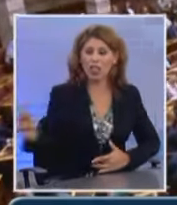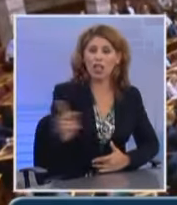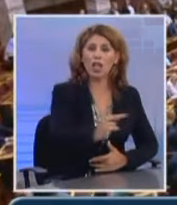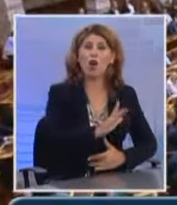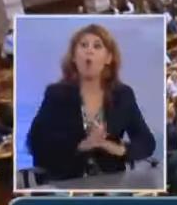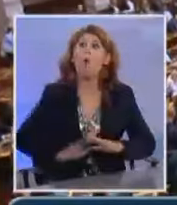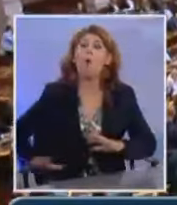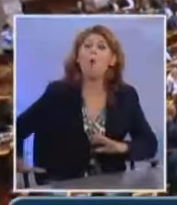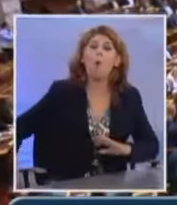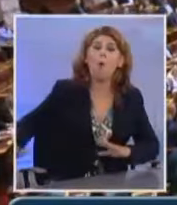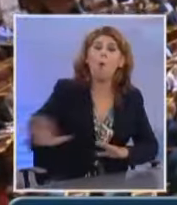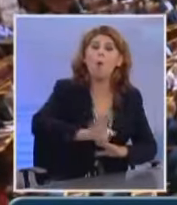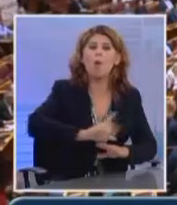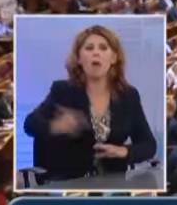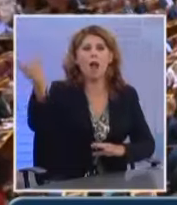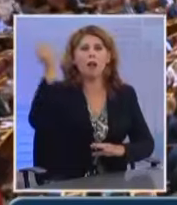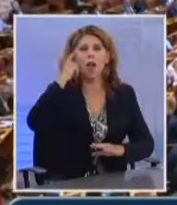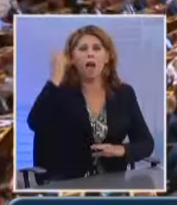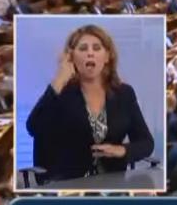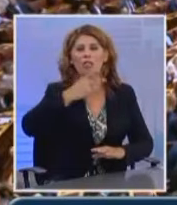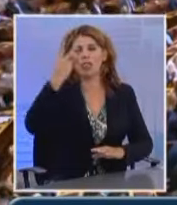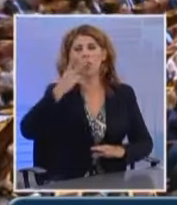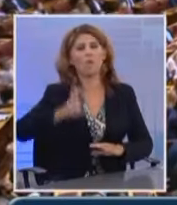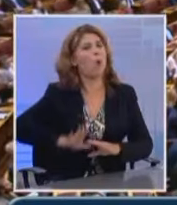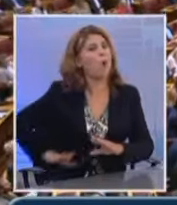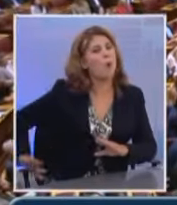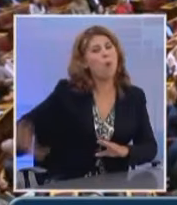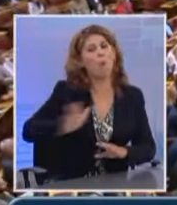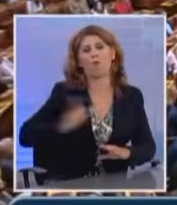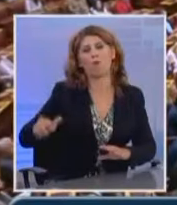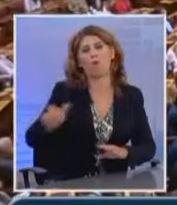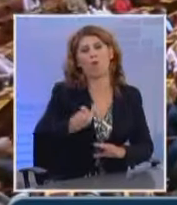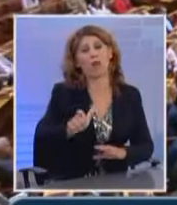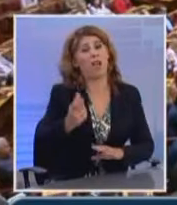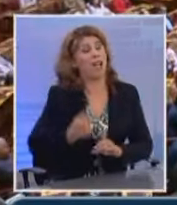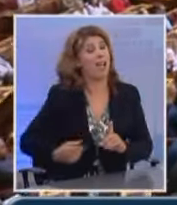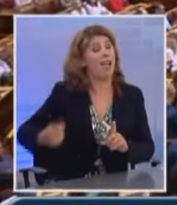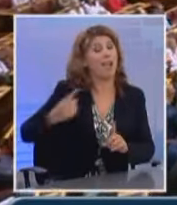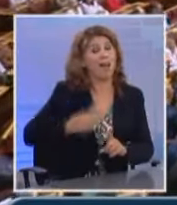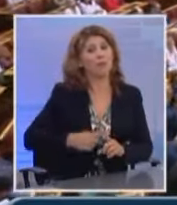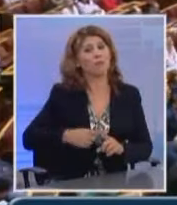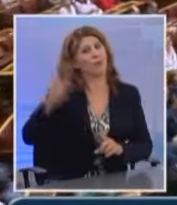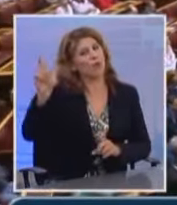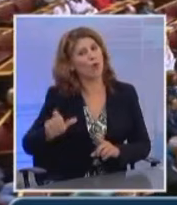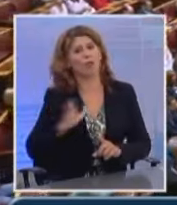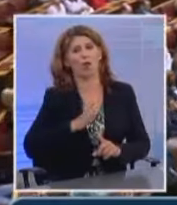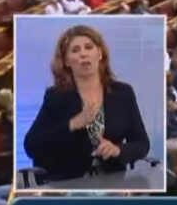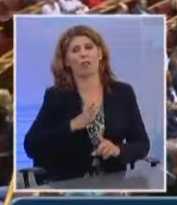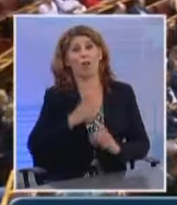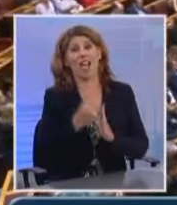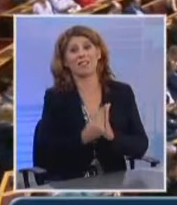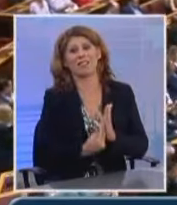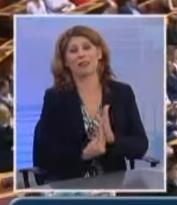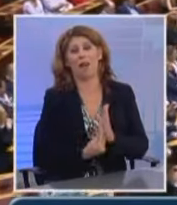των πολιτών. Μα και για κάτι πολύ περισσότερο, για την ίδια την αξία του ανθρώπου. Και αυτήν